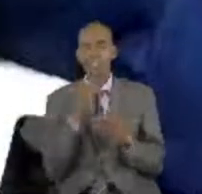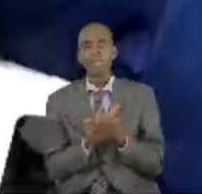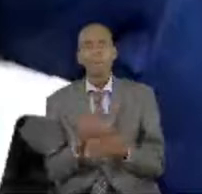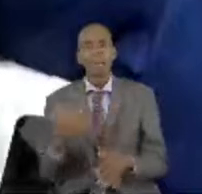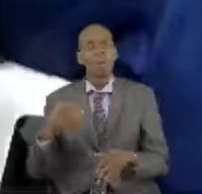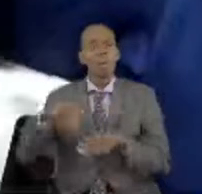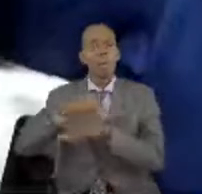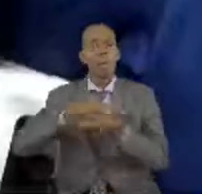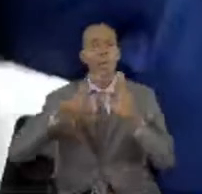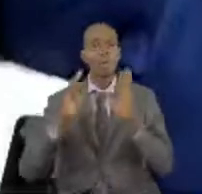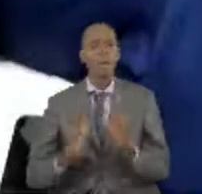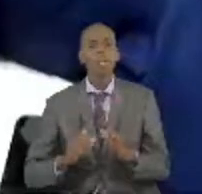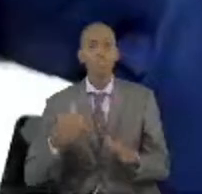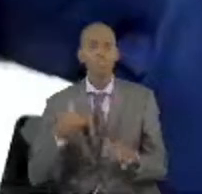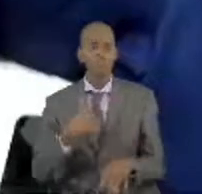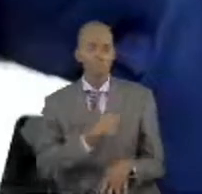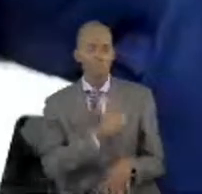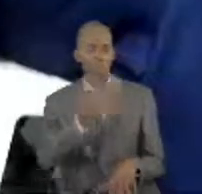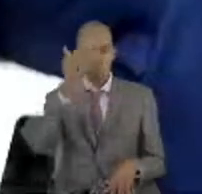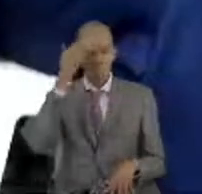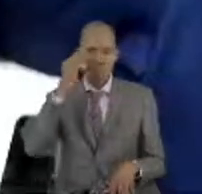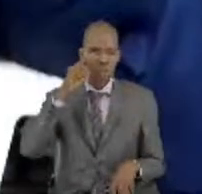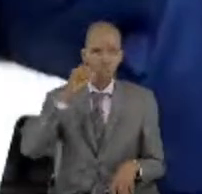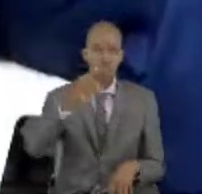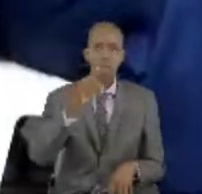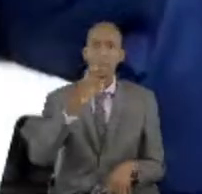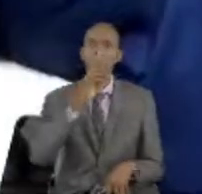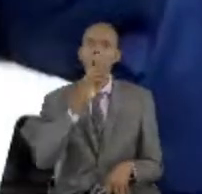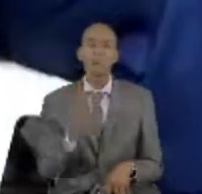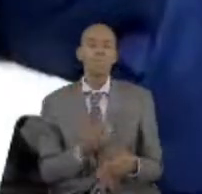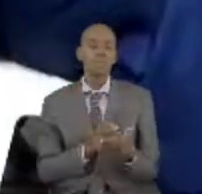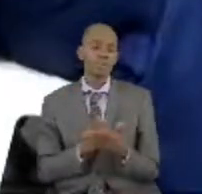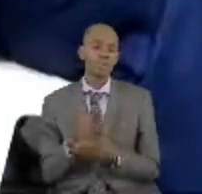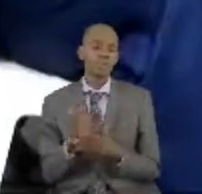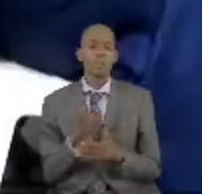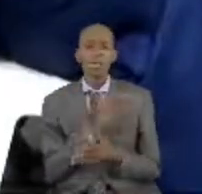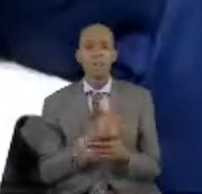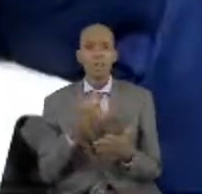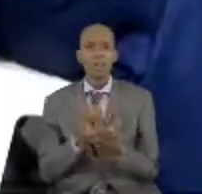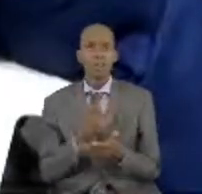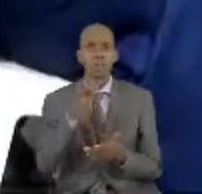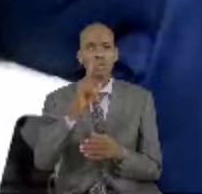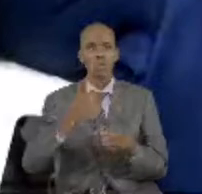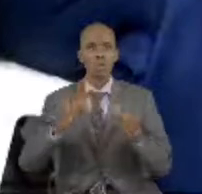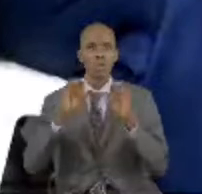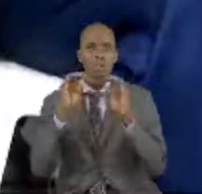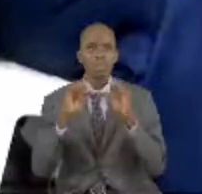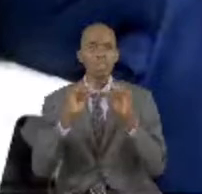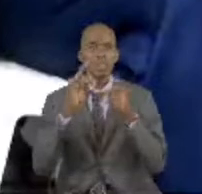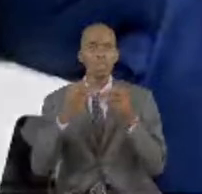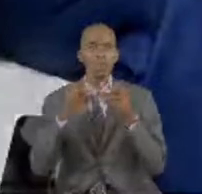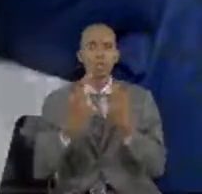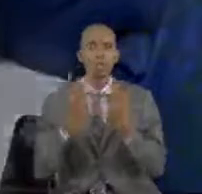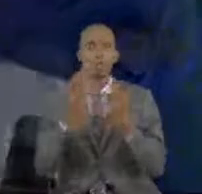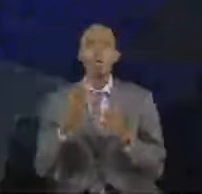savons que tu es vrai et que tu enseignes la voie de Dieu selon la